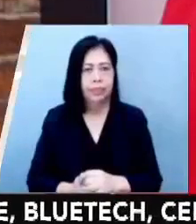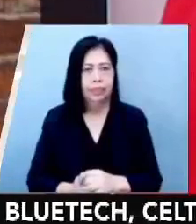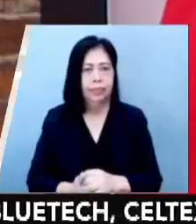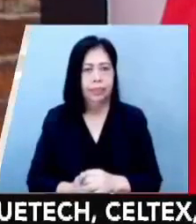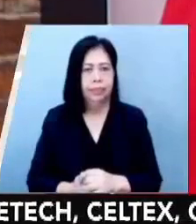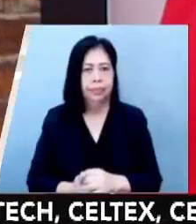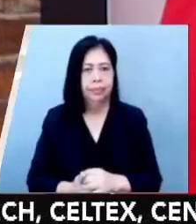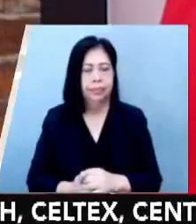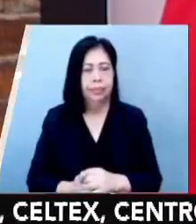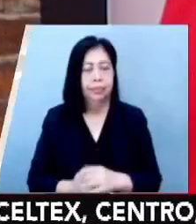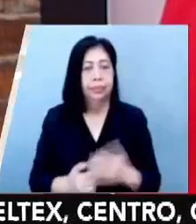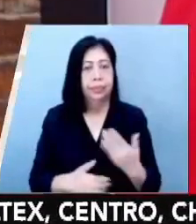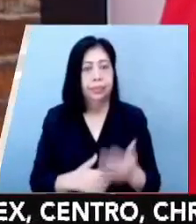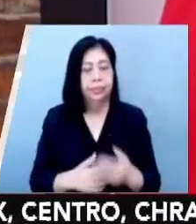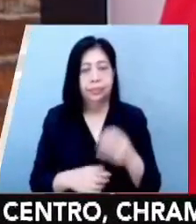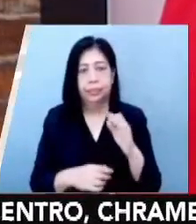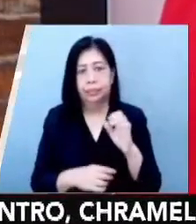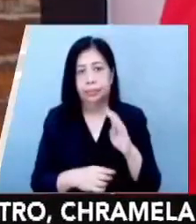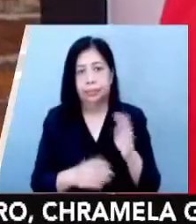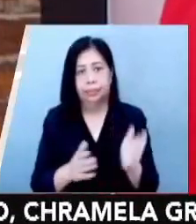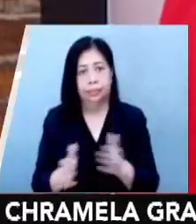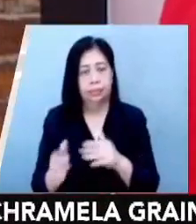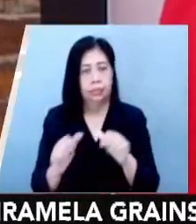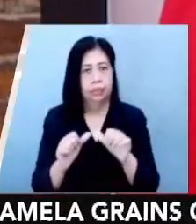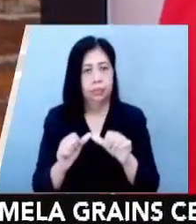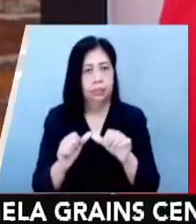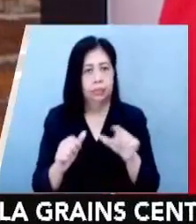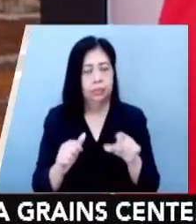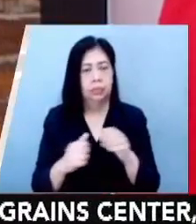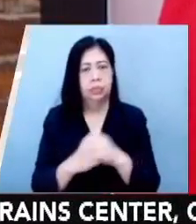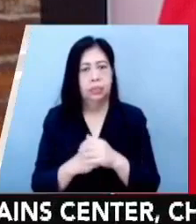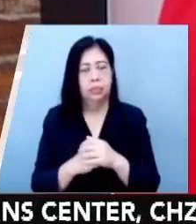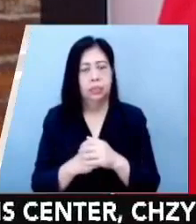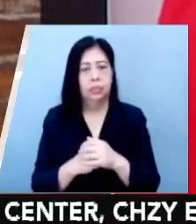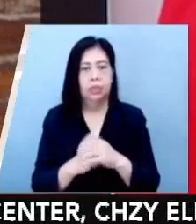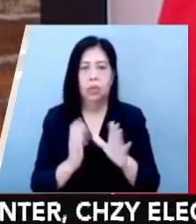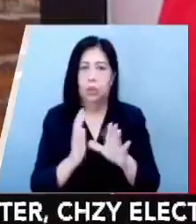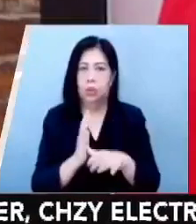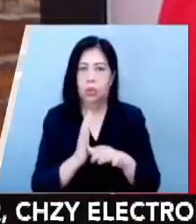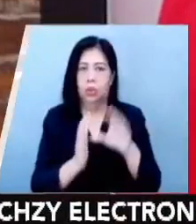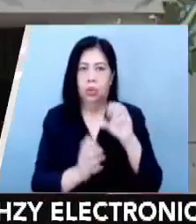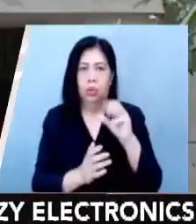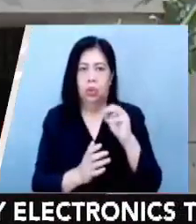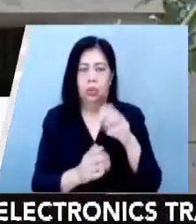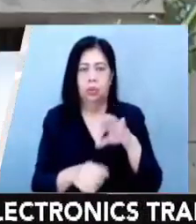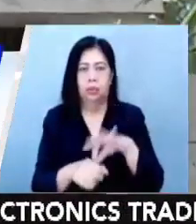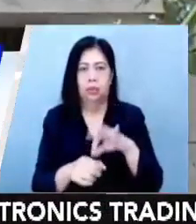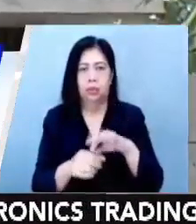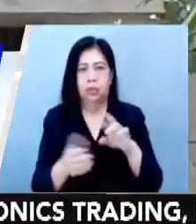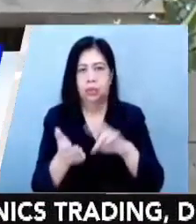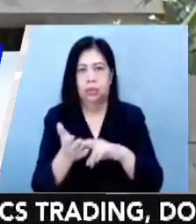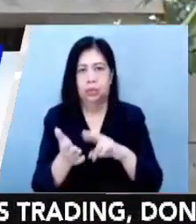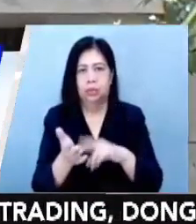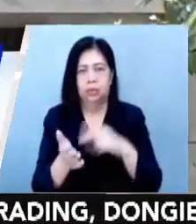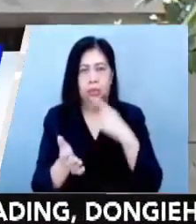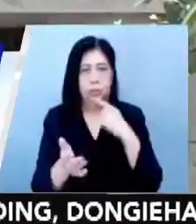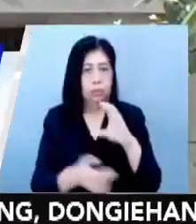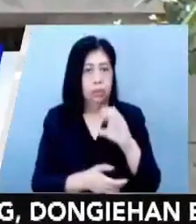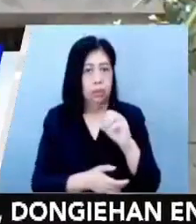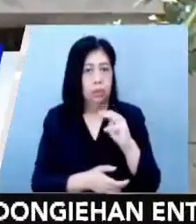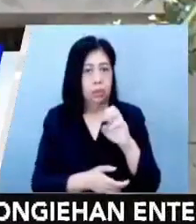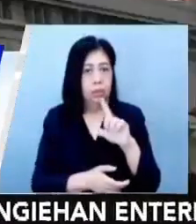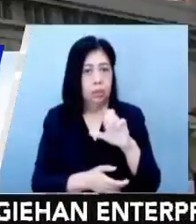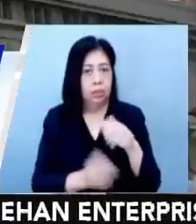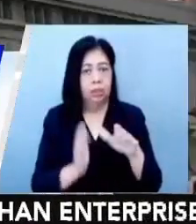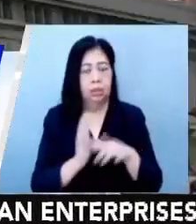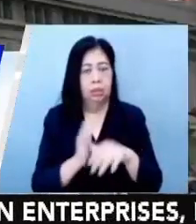Sa Pebrero, planong ipagpatuloy ng Commission on Elections ang voter registration. Ayon sa COMELEC, posibleng simulan ang registration sa unang linggo